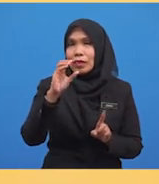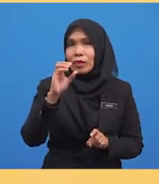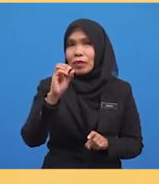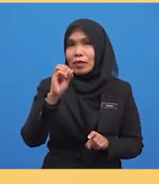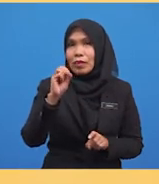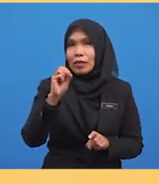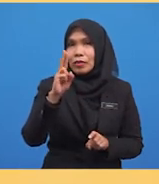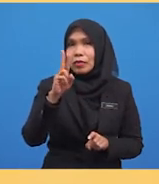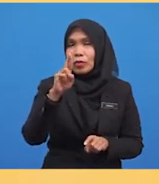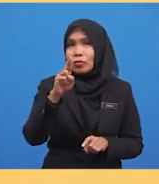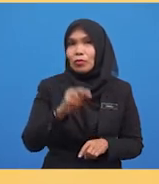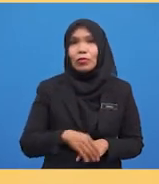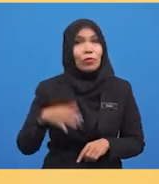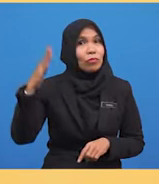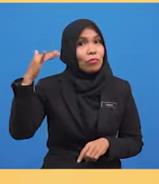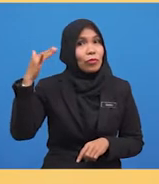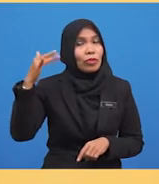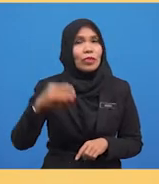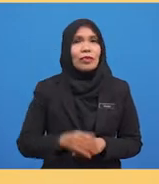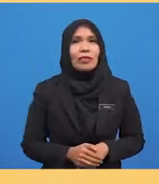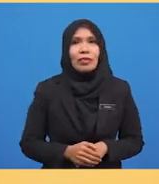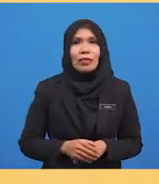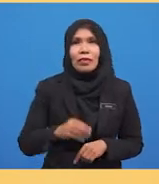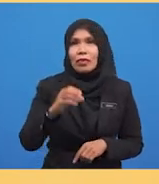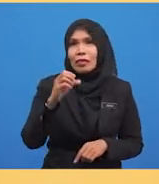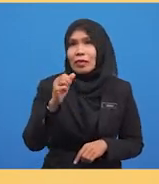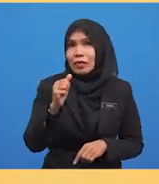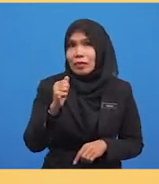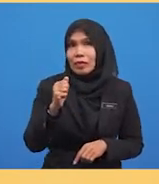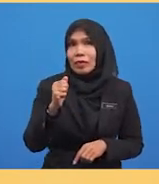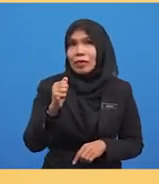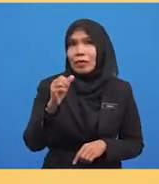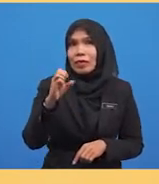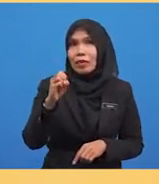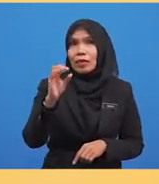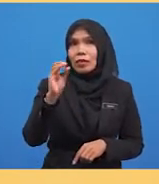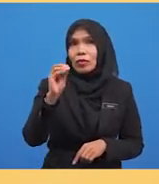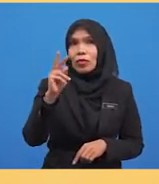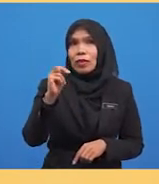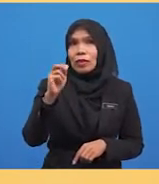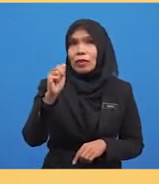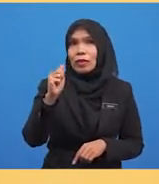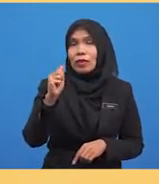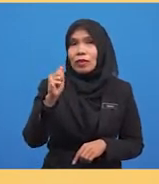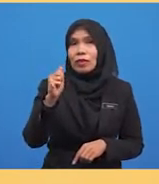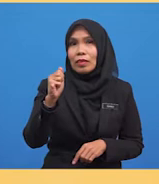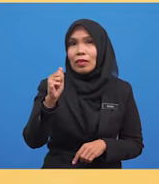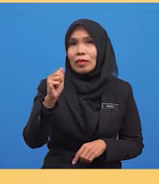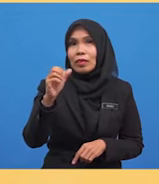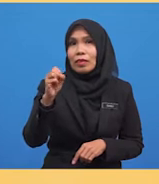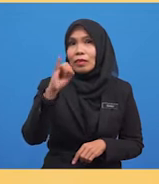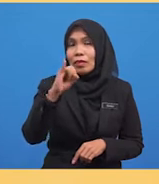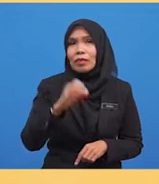ini. Ketujuh berkumur-kumur. Terdapat pengulangan huruf U dalam baris